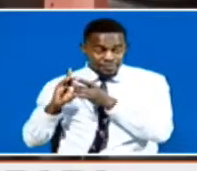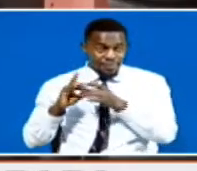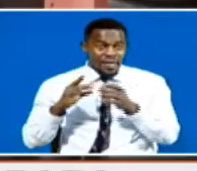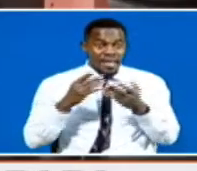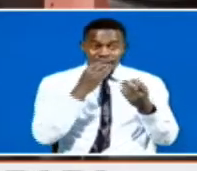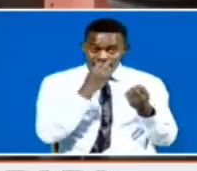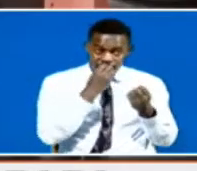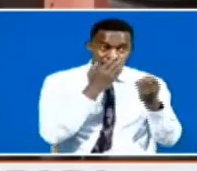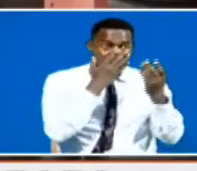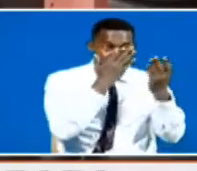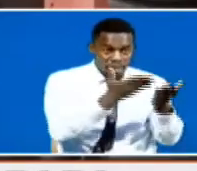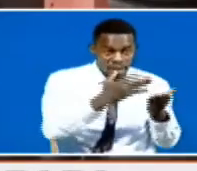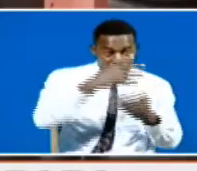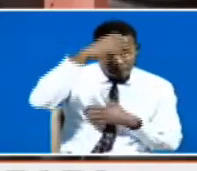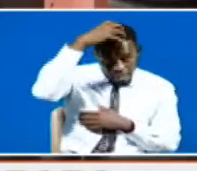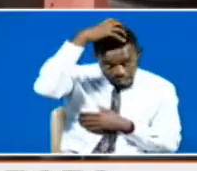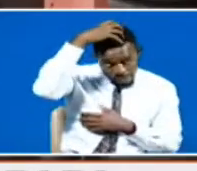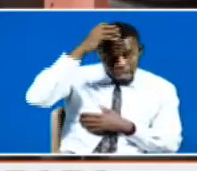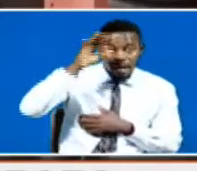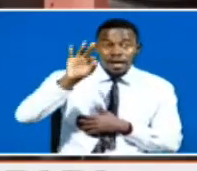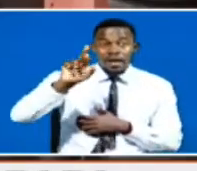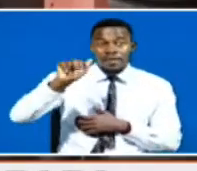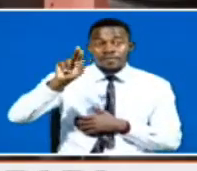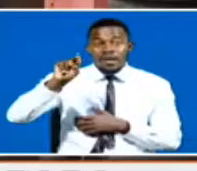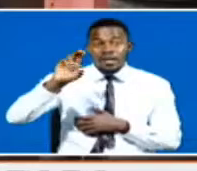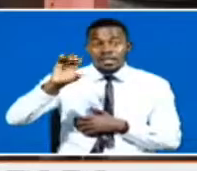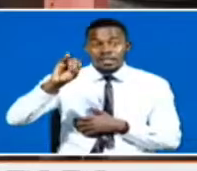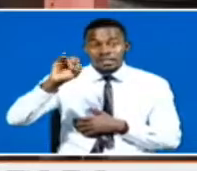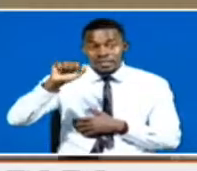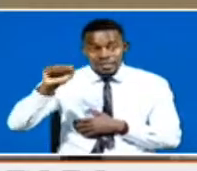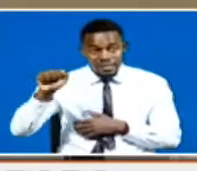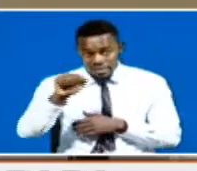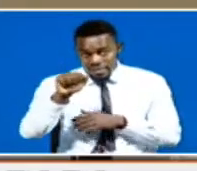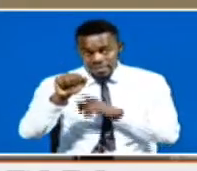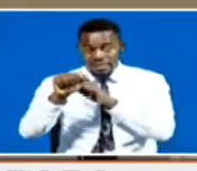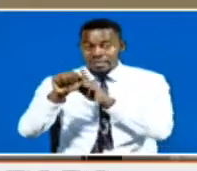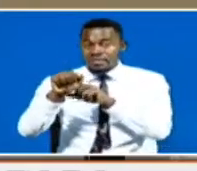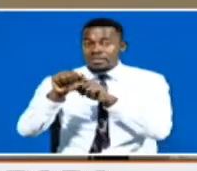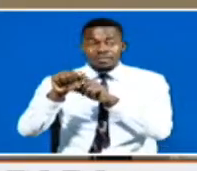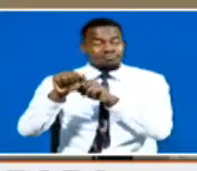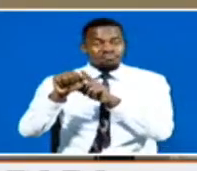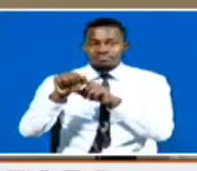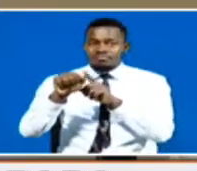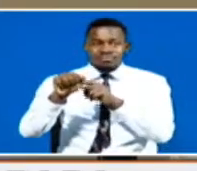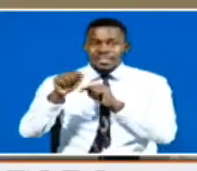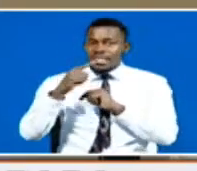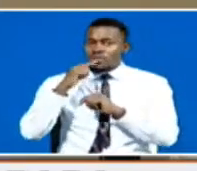lile ambalo litaletea waumini wa kanisa Katoliki fedheha.